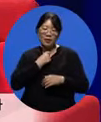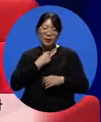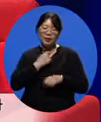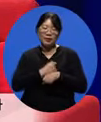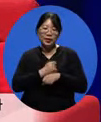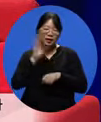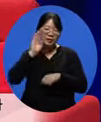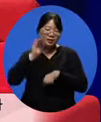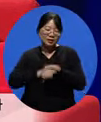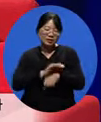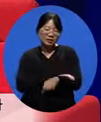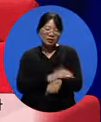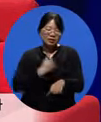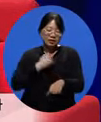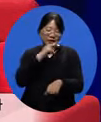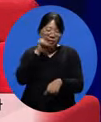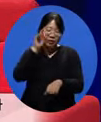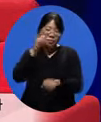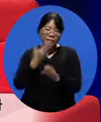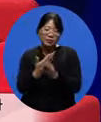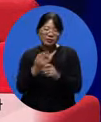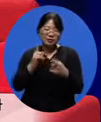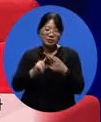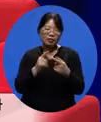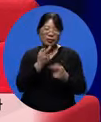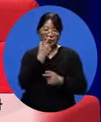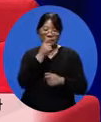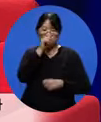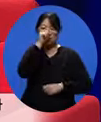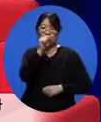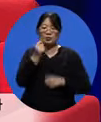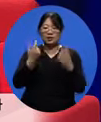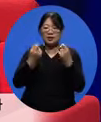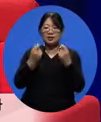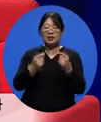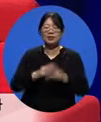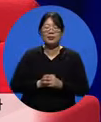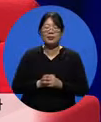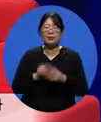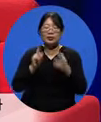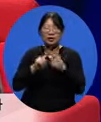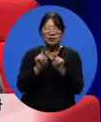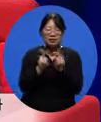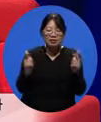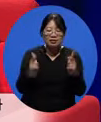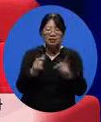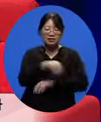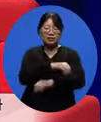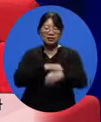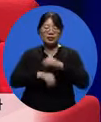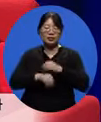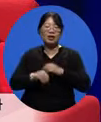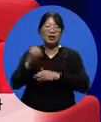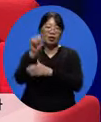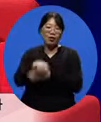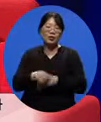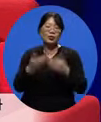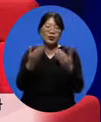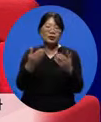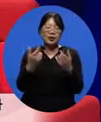미래직업 이런 것들을 내가 내다보면 이런걸 쭉 내가 배워야 되겠구나 이런 것을 적극적으로 허용해주는